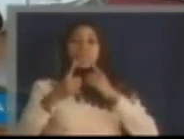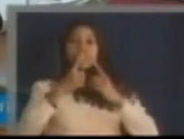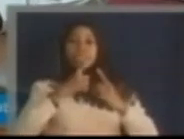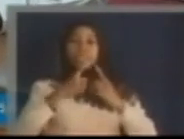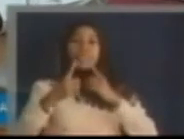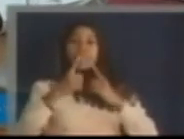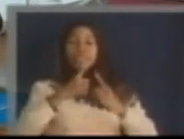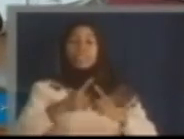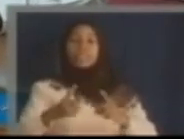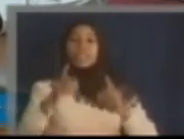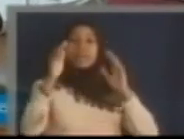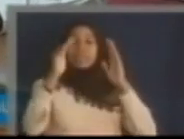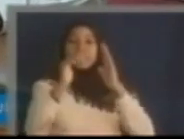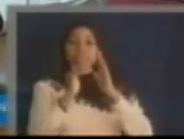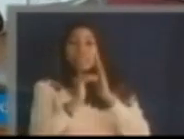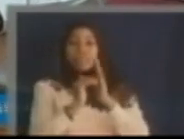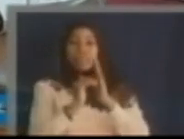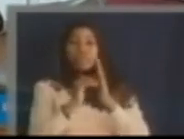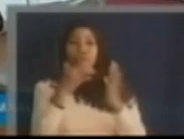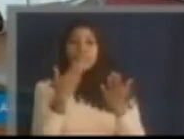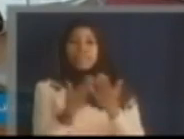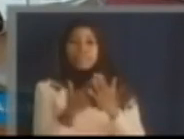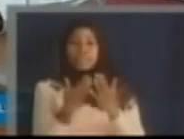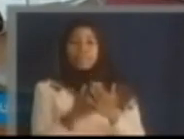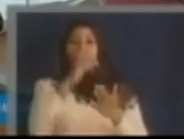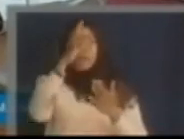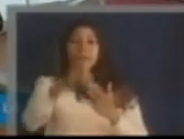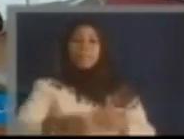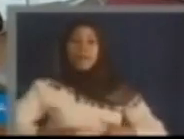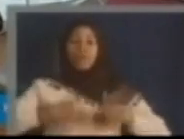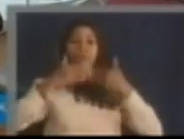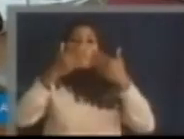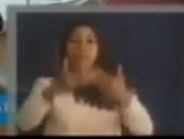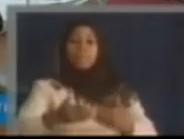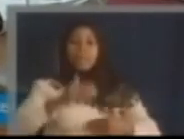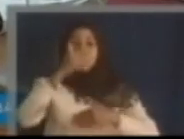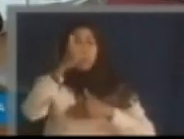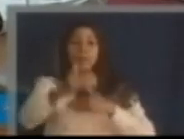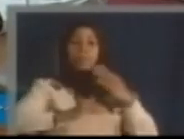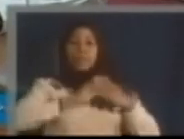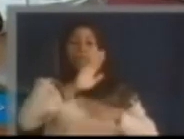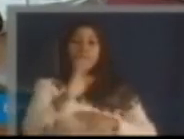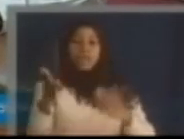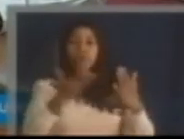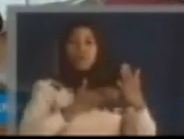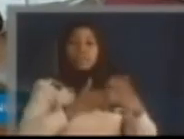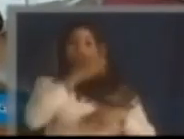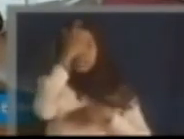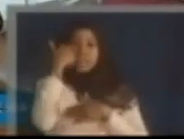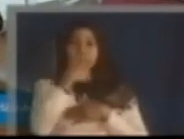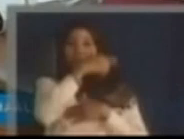rasimu ambayo imepelekwa mbele yao, hasa sura ya kwanza na sura ya sita,